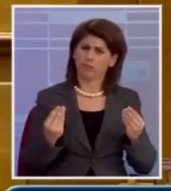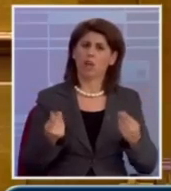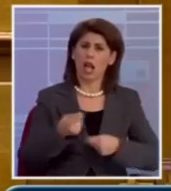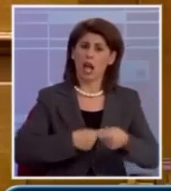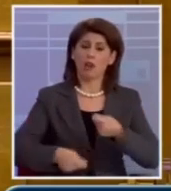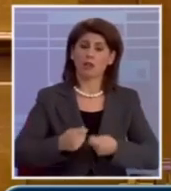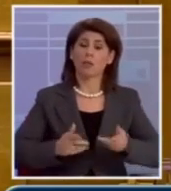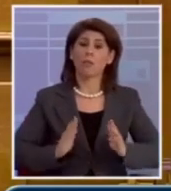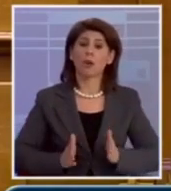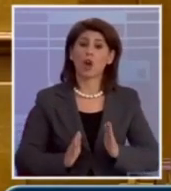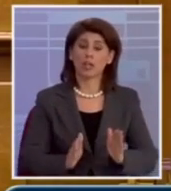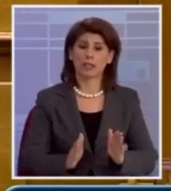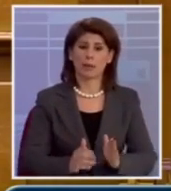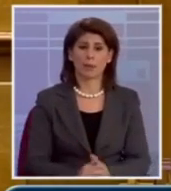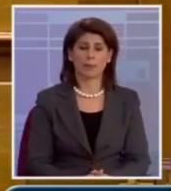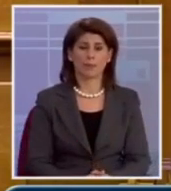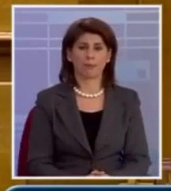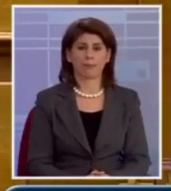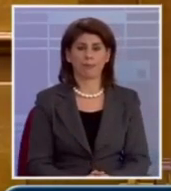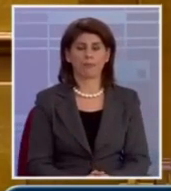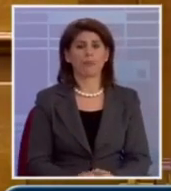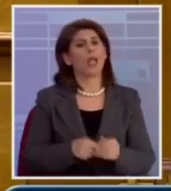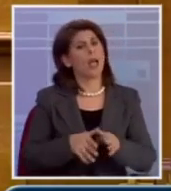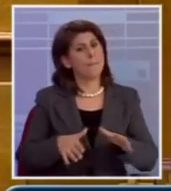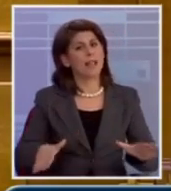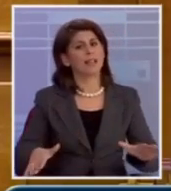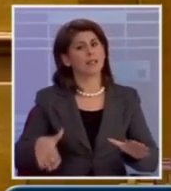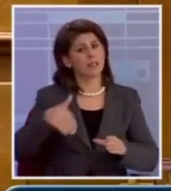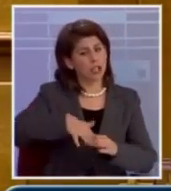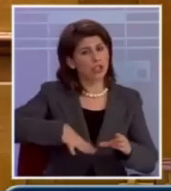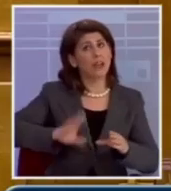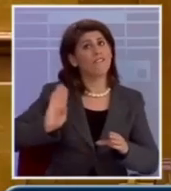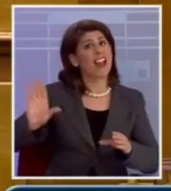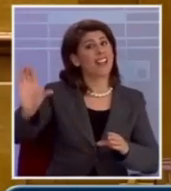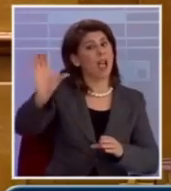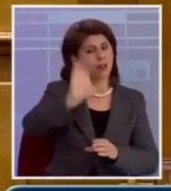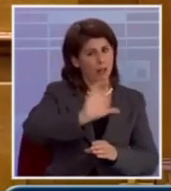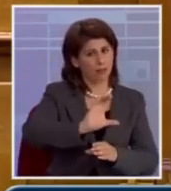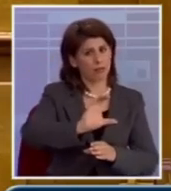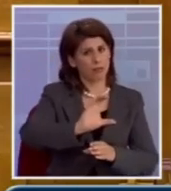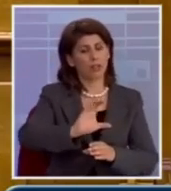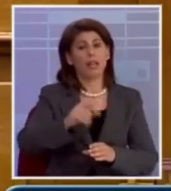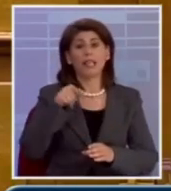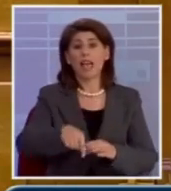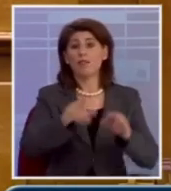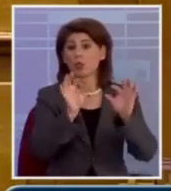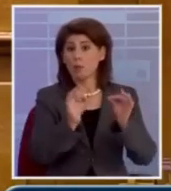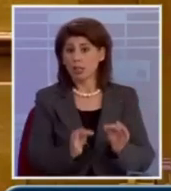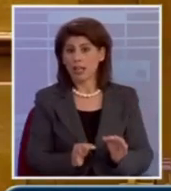αγορές, προχωρήσαμε σε μία επέκταση στην ενδοχώρα στα Βαλκάνια και αυτό το